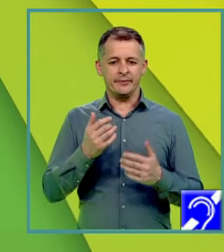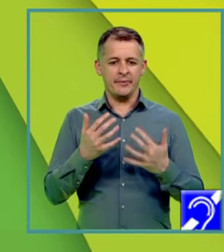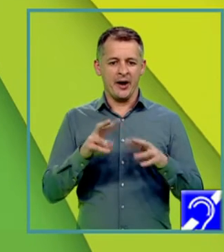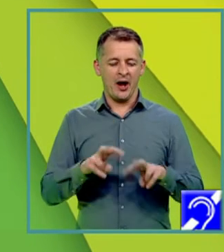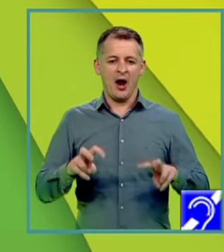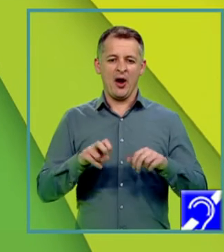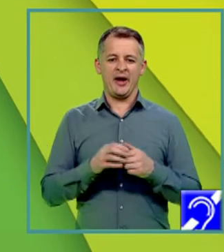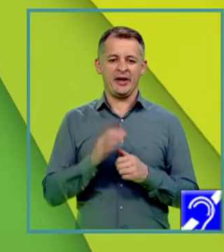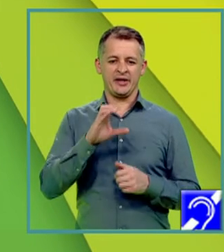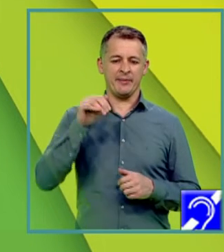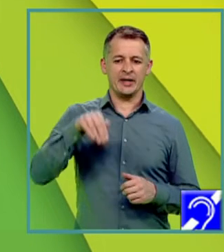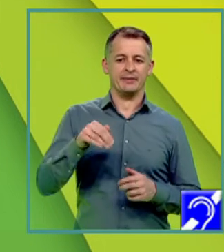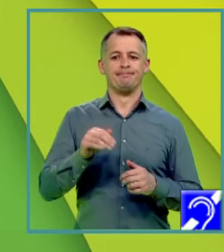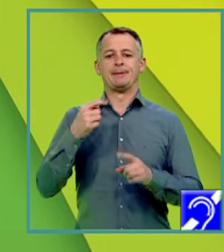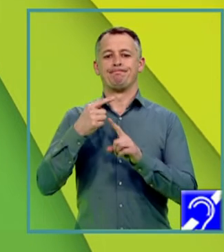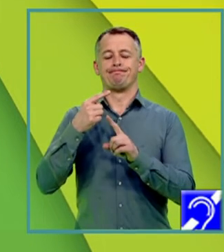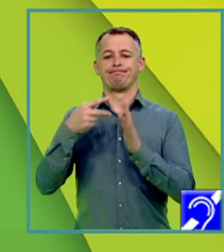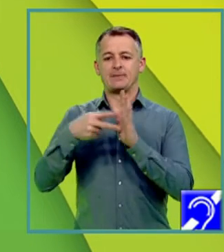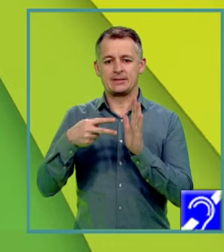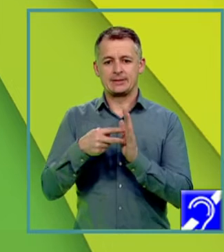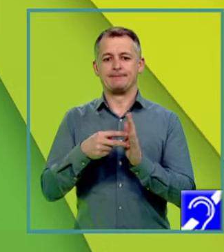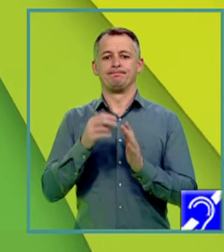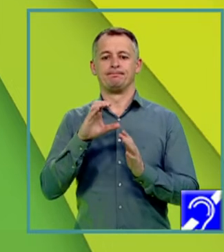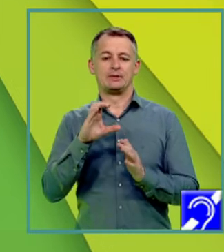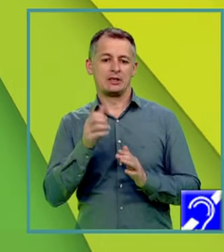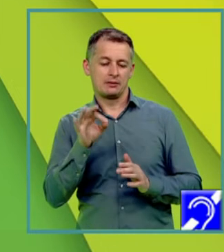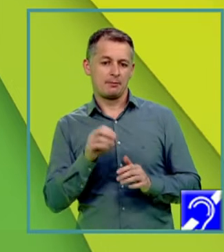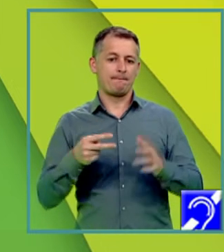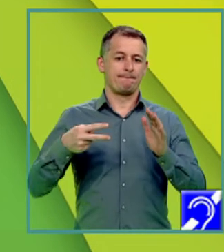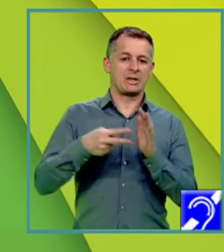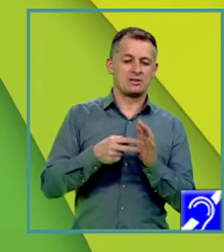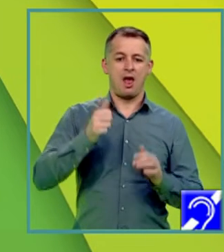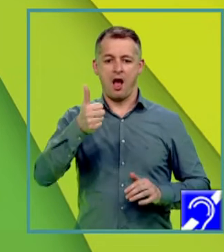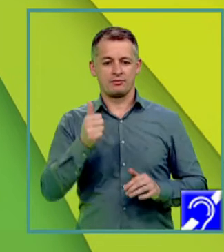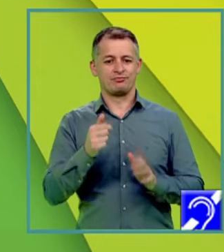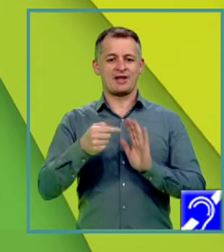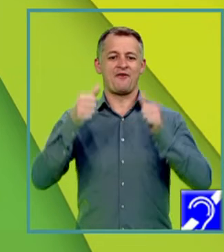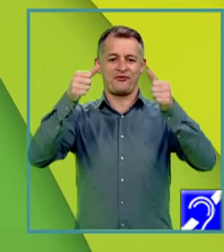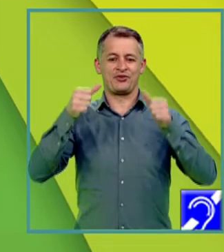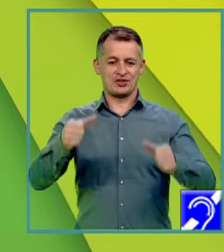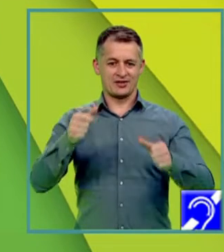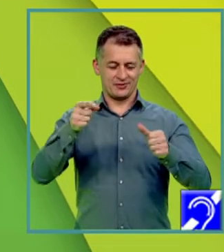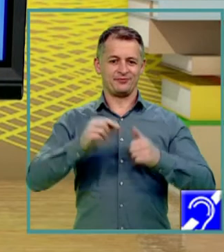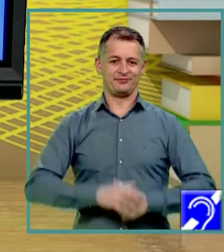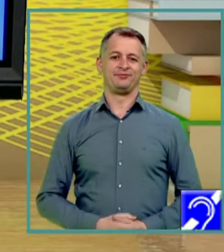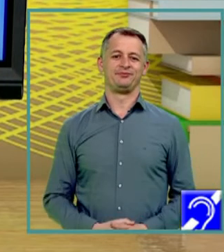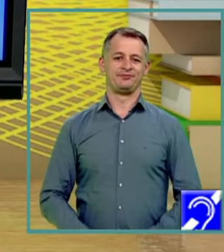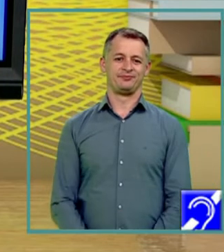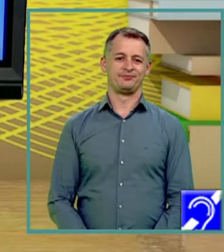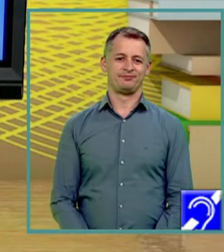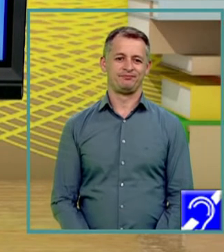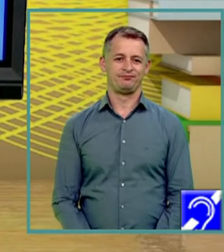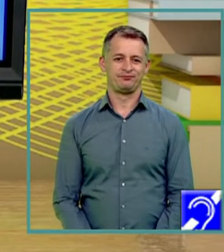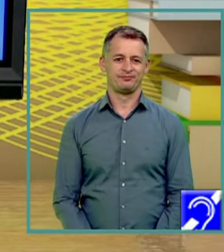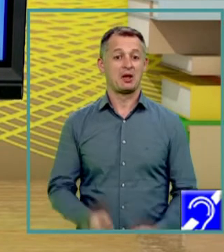cmp împărțit va fi câtul împărțirii lui pe la ei și se afișează valoarea acestei variabile merge